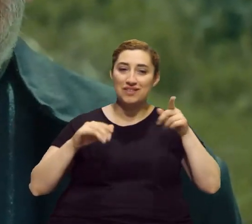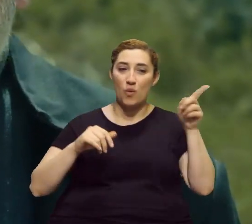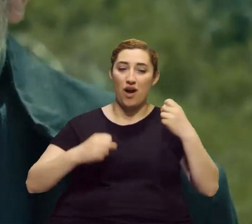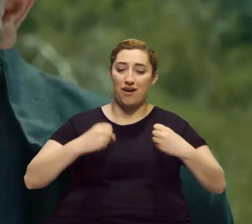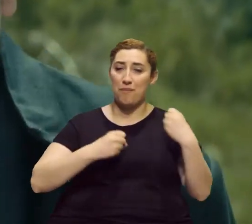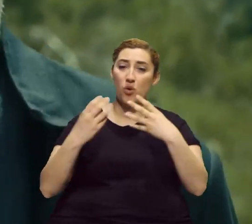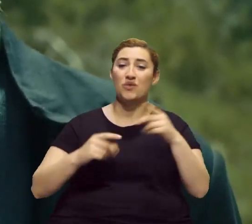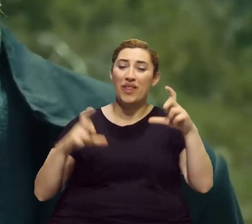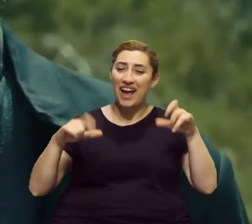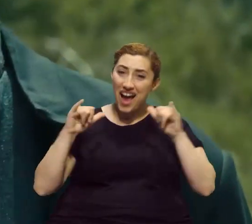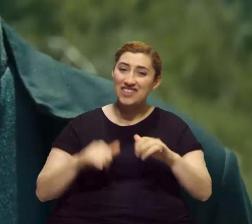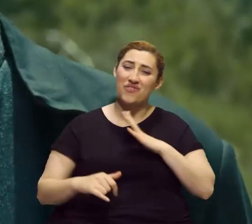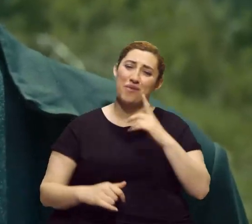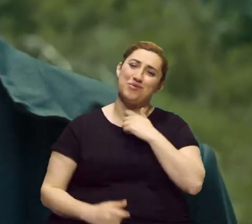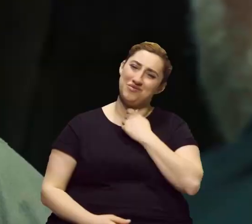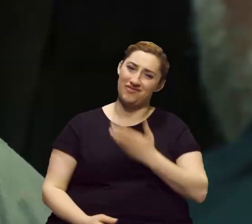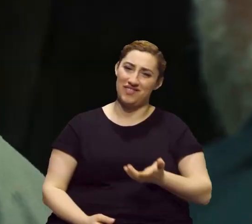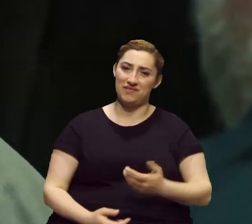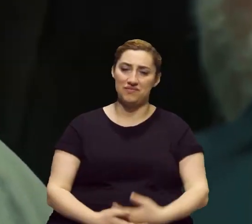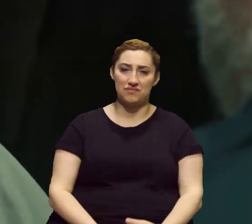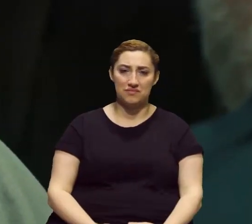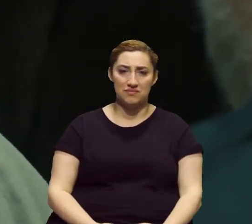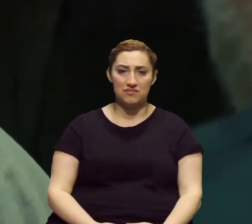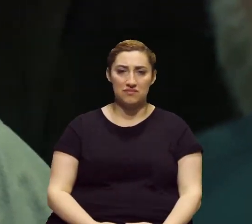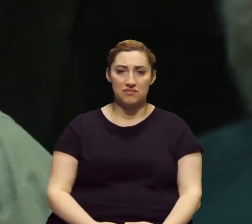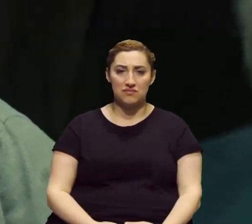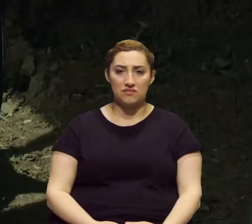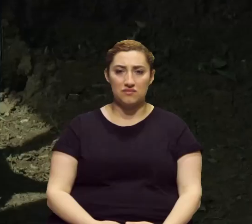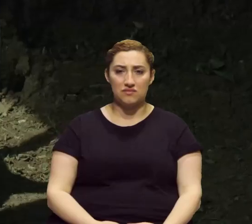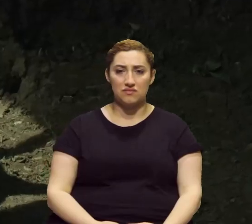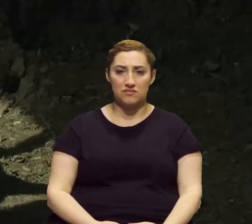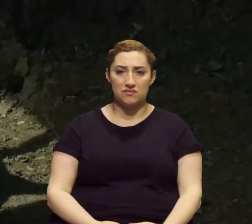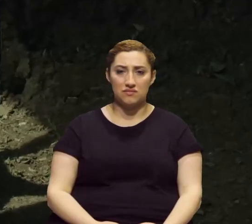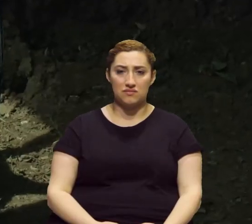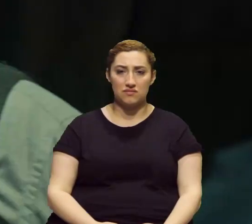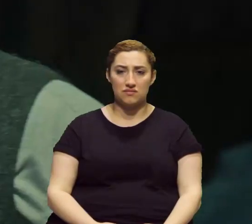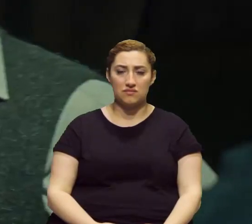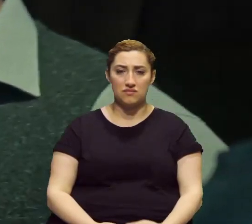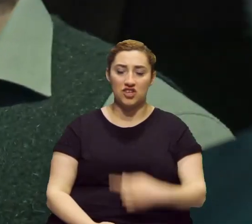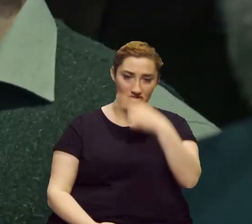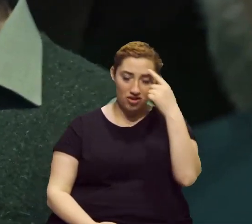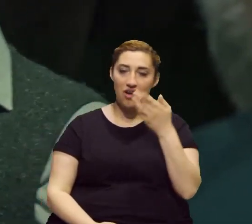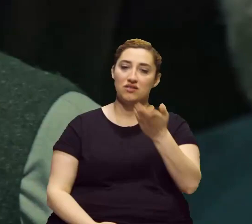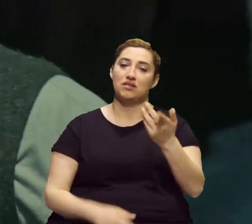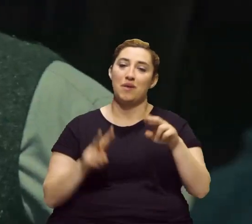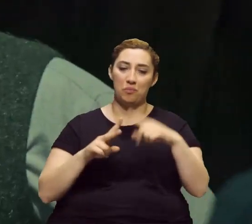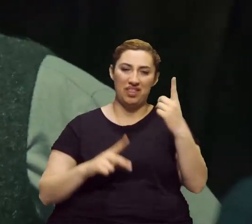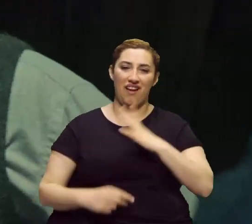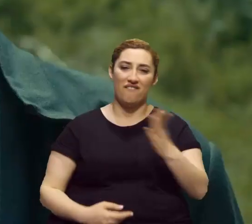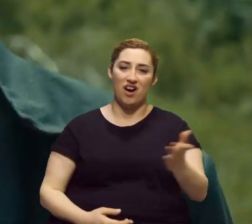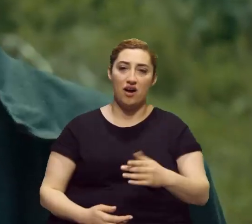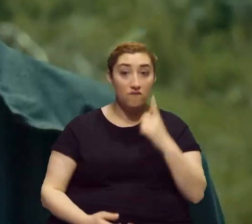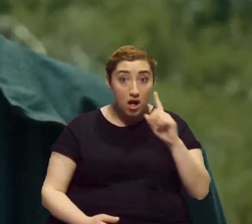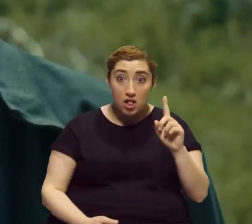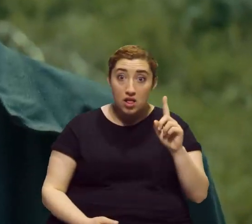gidecek. Elinde var mı o tekerlekten? Gözünü seveyim. Rıza'nın bakışları siyah tekerleğe ilişti. Şansın varmış be Mahmut. Bir tane var